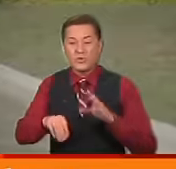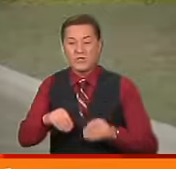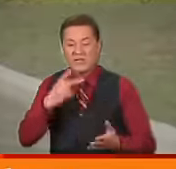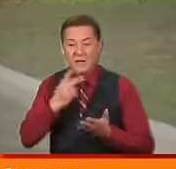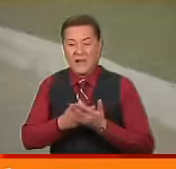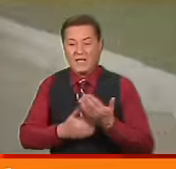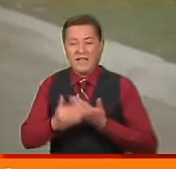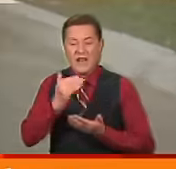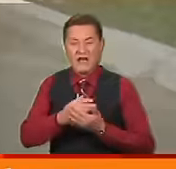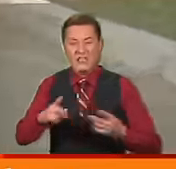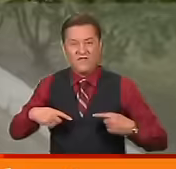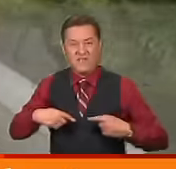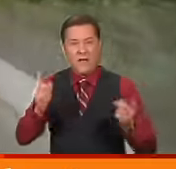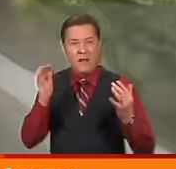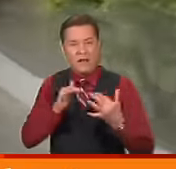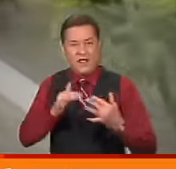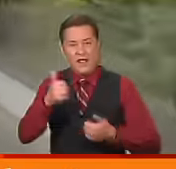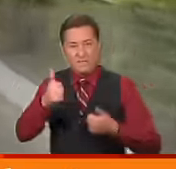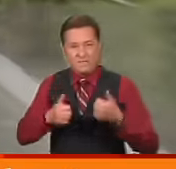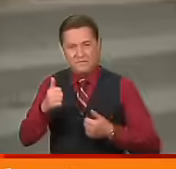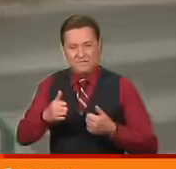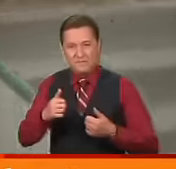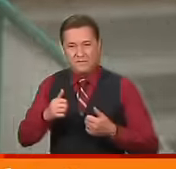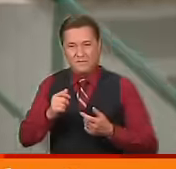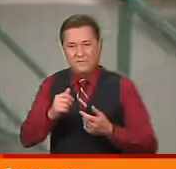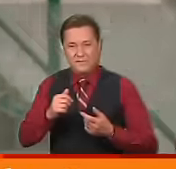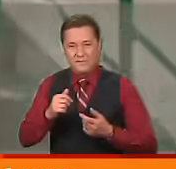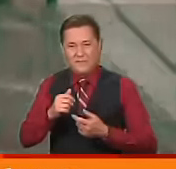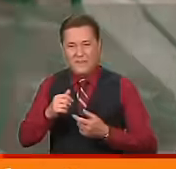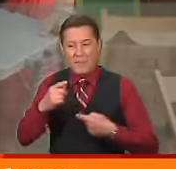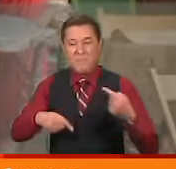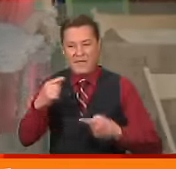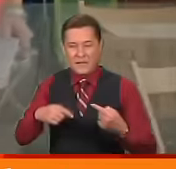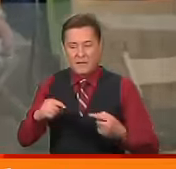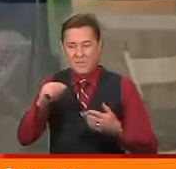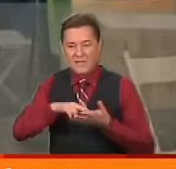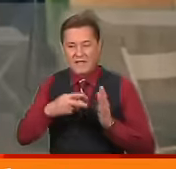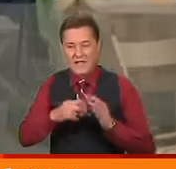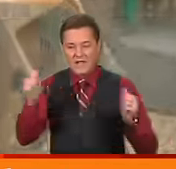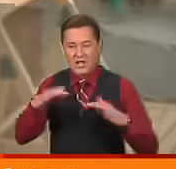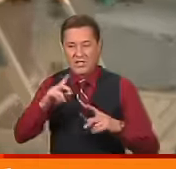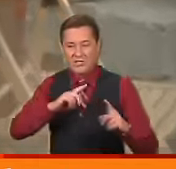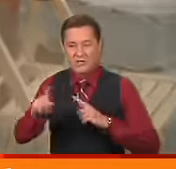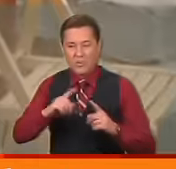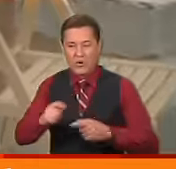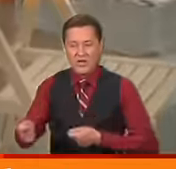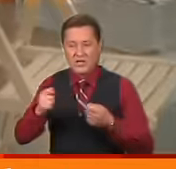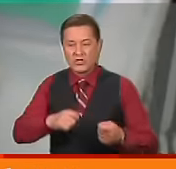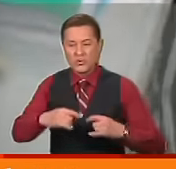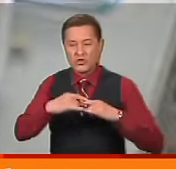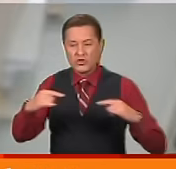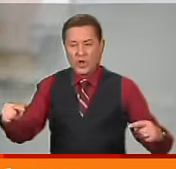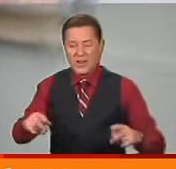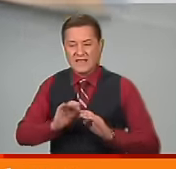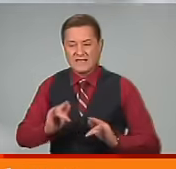нарешті фінальний бій. Олена з однодумцями йдуть до школи. Там призначено збори. З собою несуть столи та стільці,